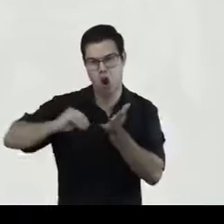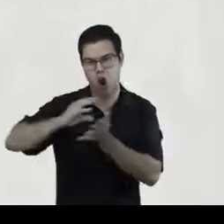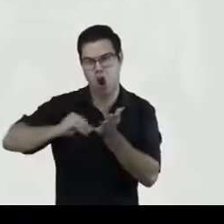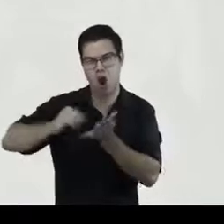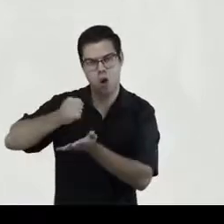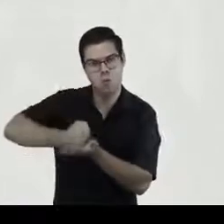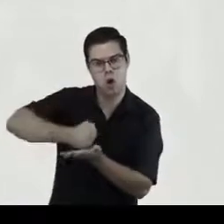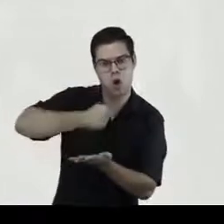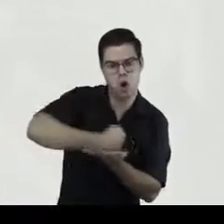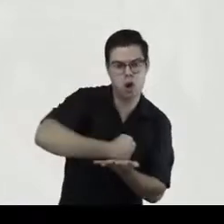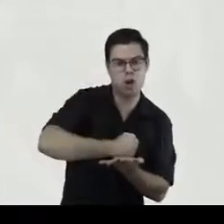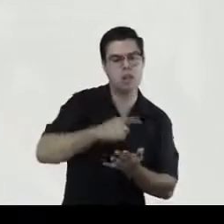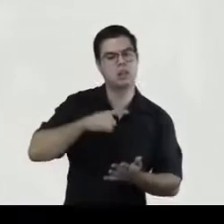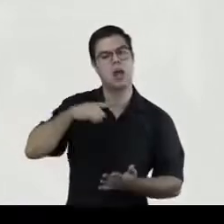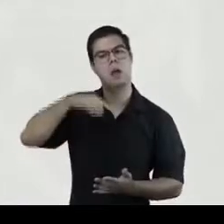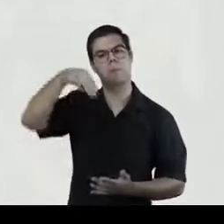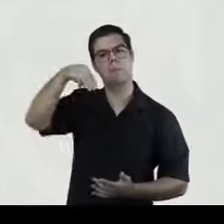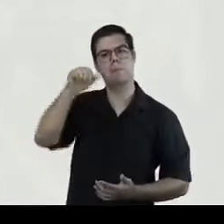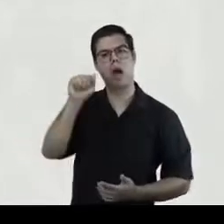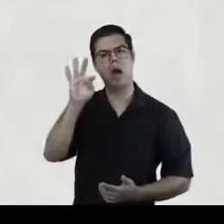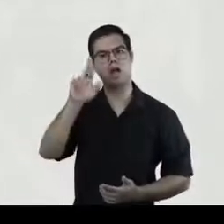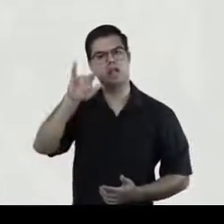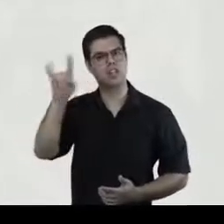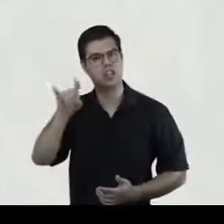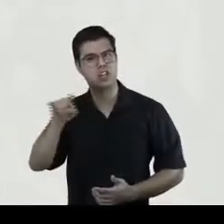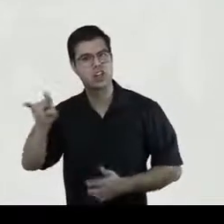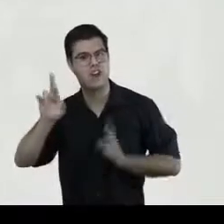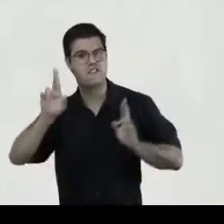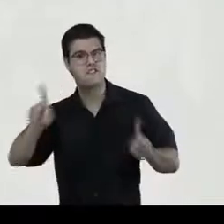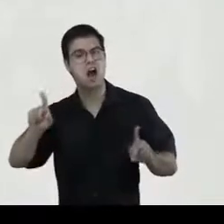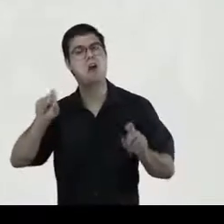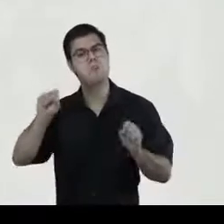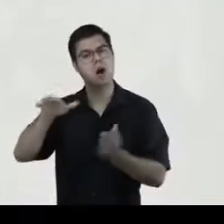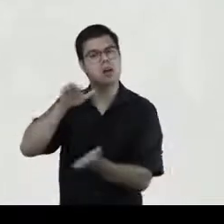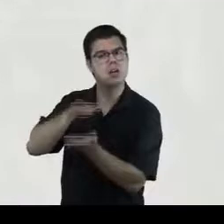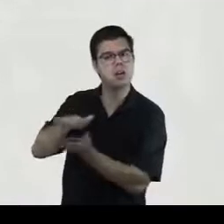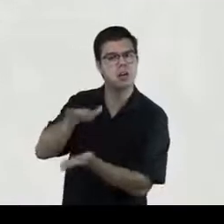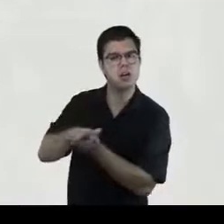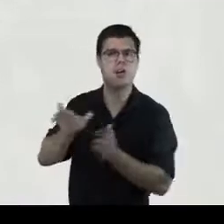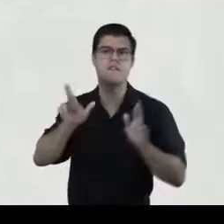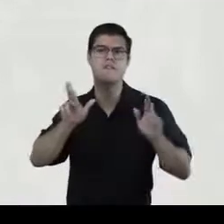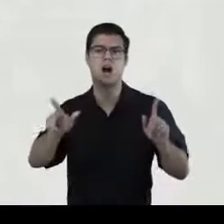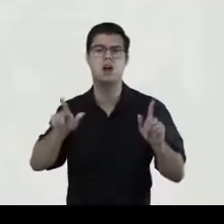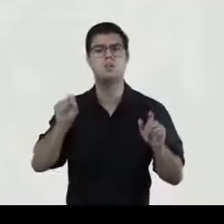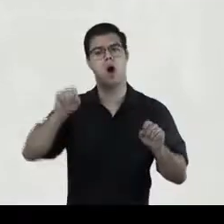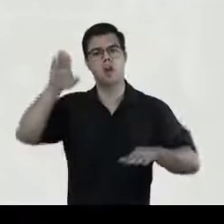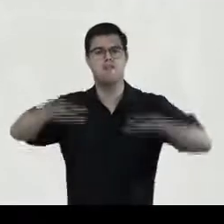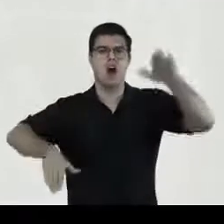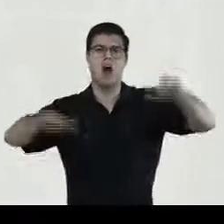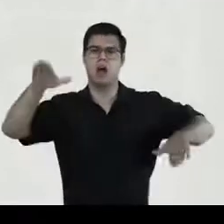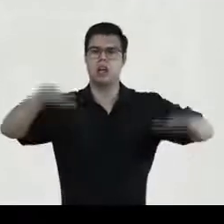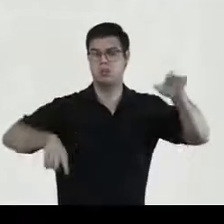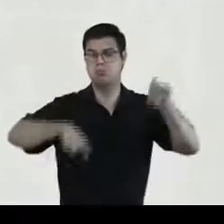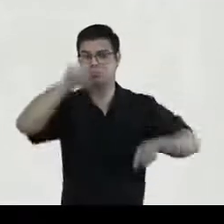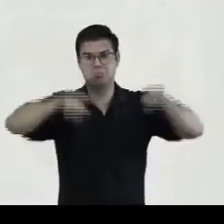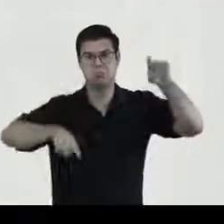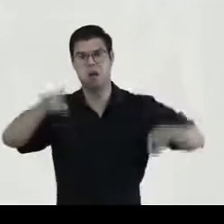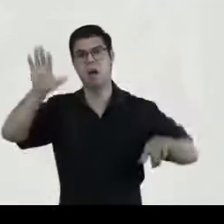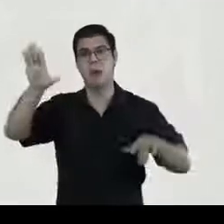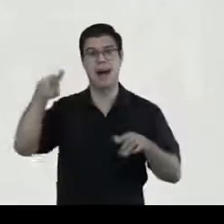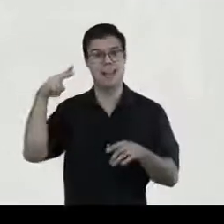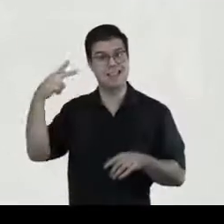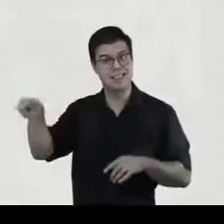zwischen den Zeichen haben könnten, aber die einzelnen Buchstabenformen wären natürlich immer identisch.